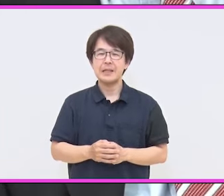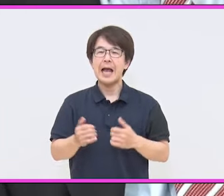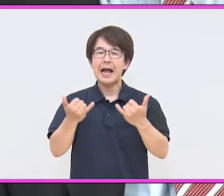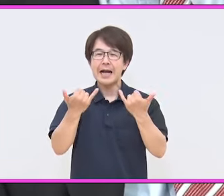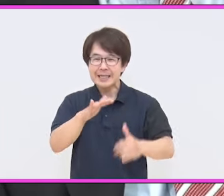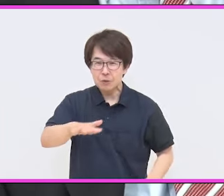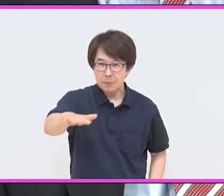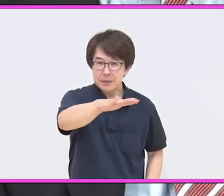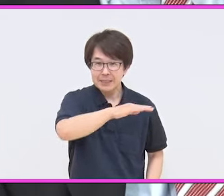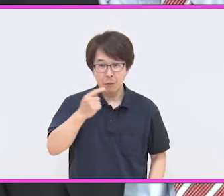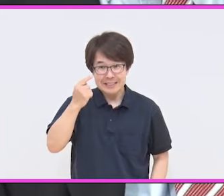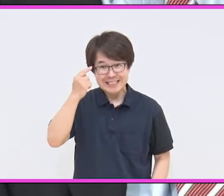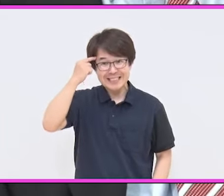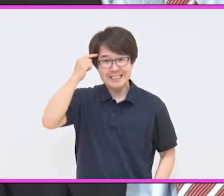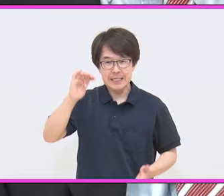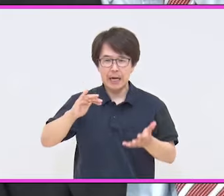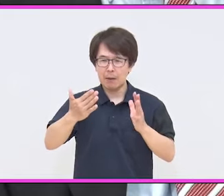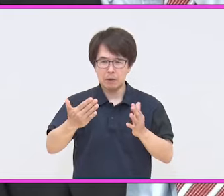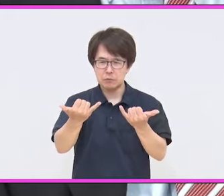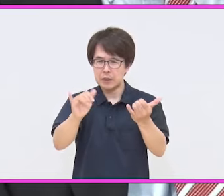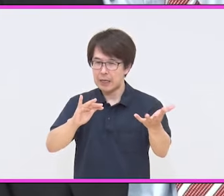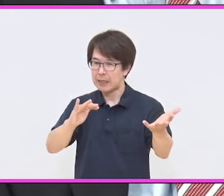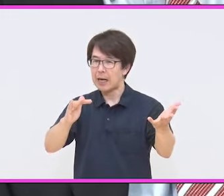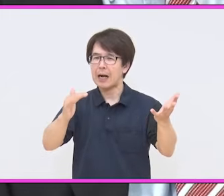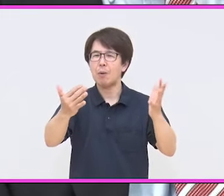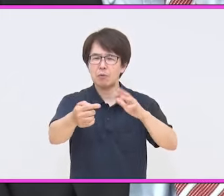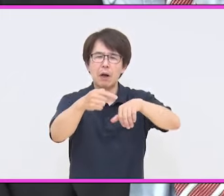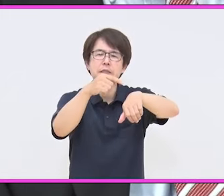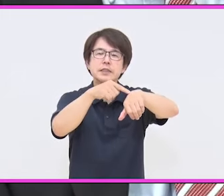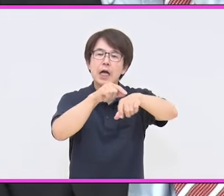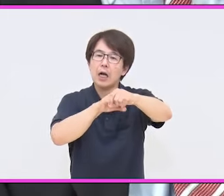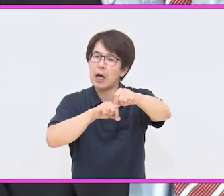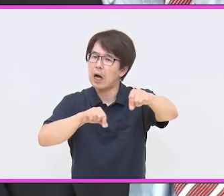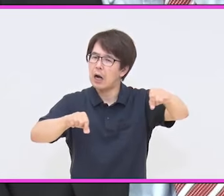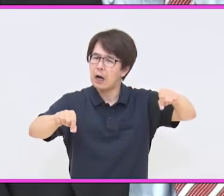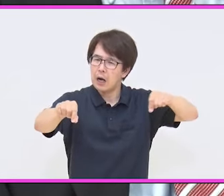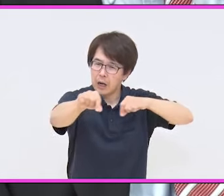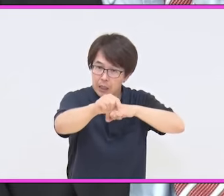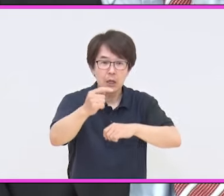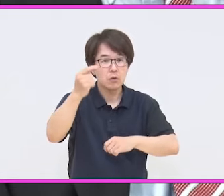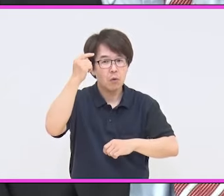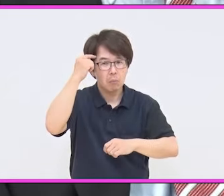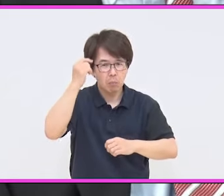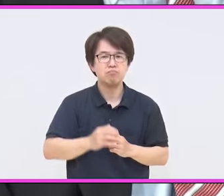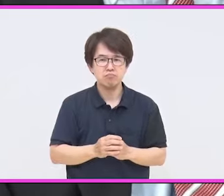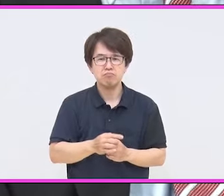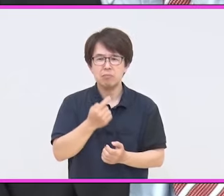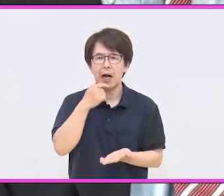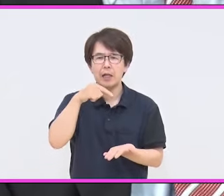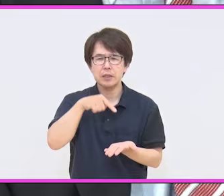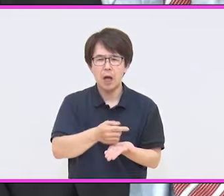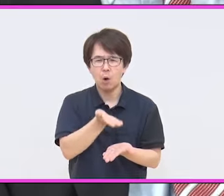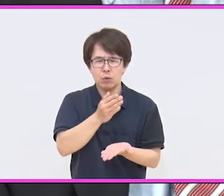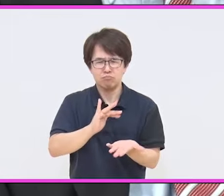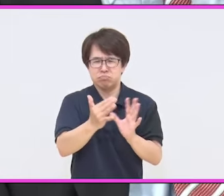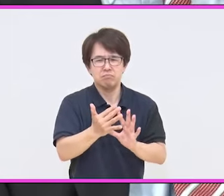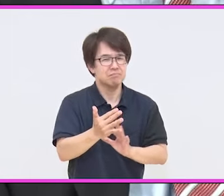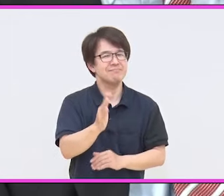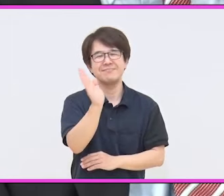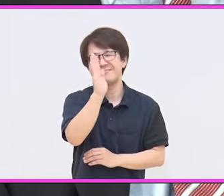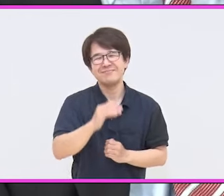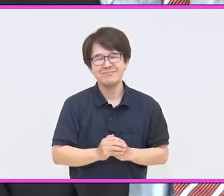人々の意識が変わって社会が変わるってやっぱり時間がかかると思うんですね、はい、うん、そんなに簡単に変わらないって、やっぱり